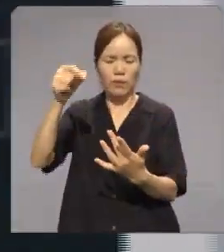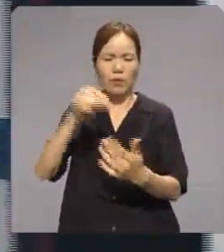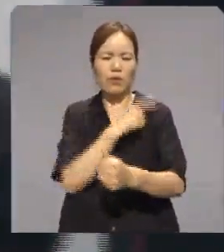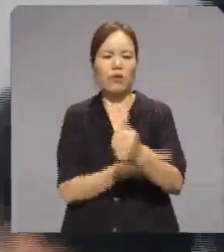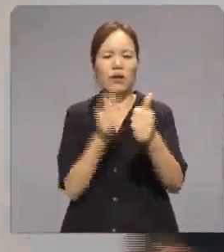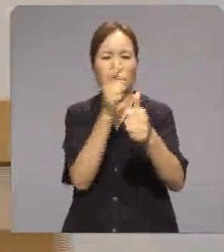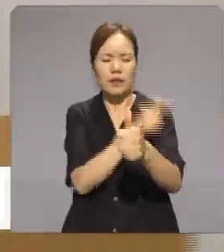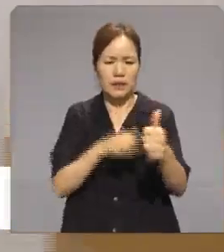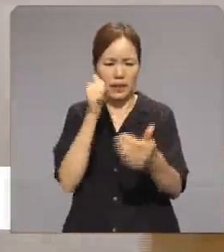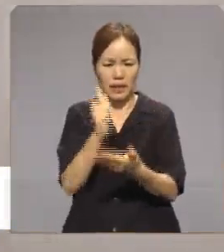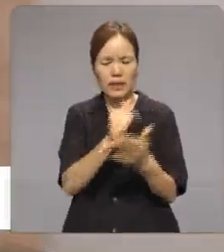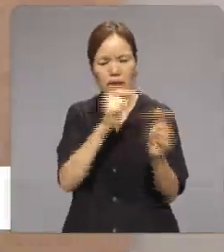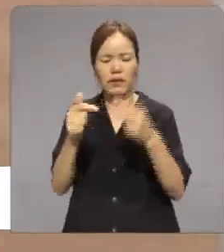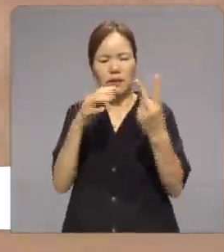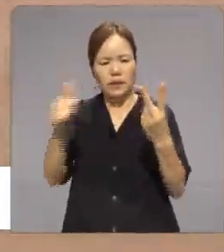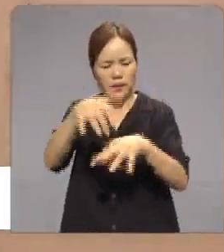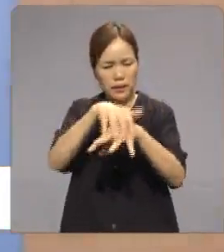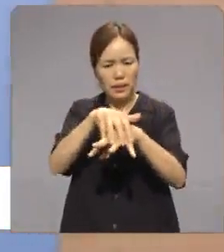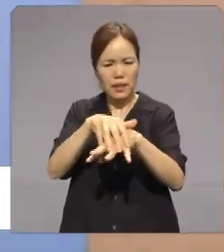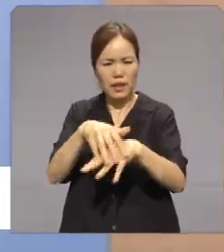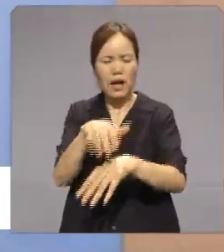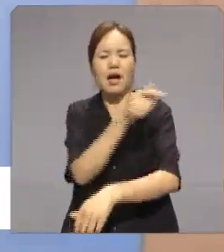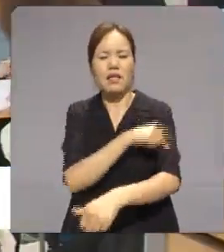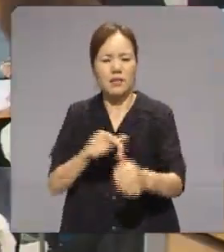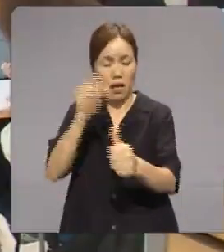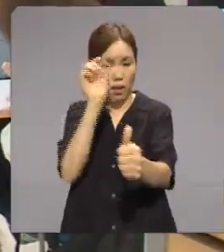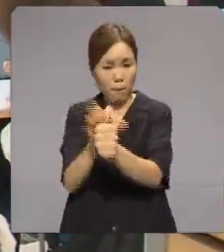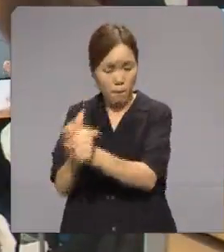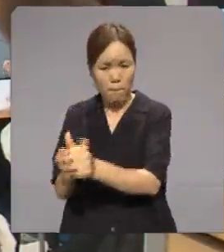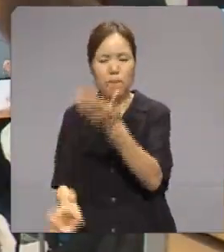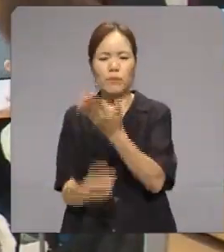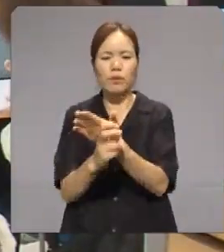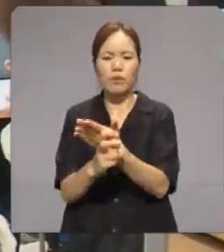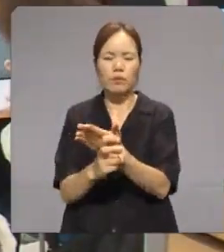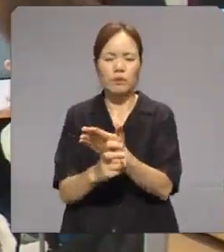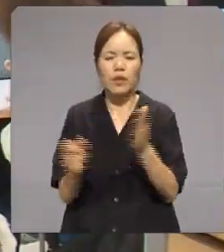등은 2인 체제 방통위가 박문진 이사를 임명한 처분이 위법하다며 각각 취소